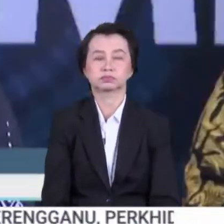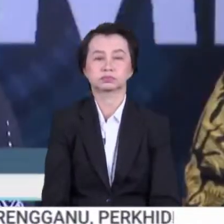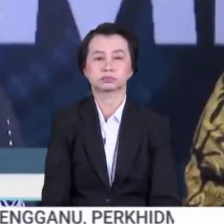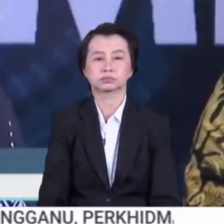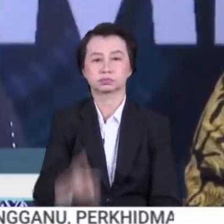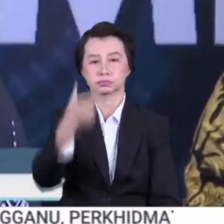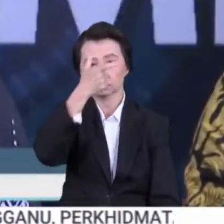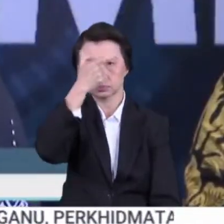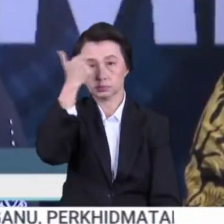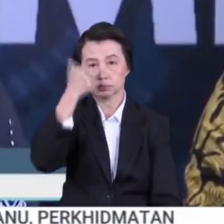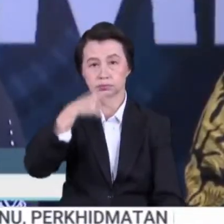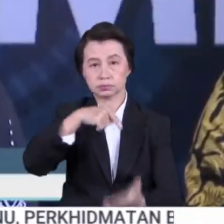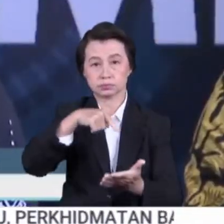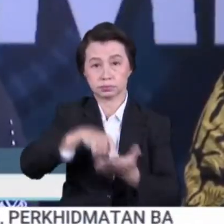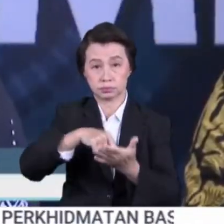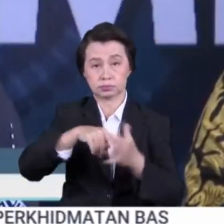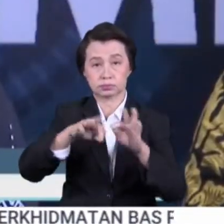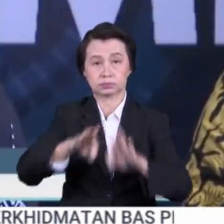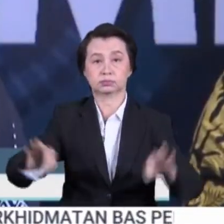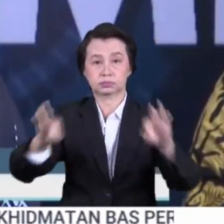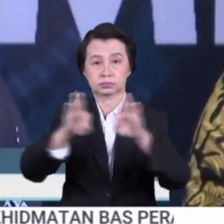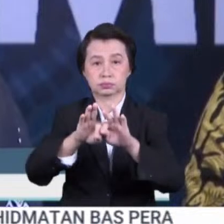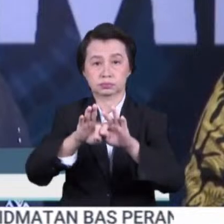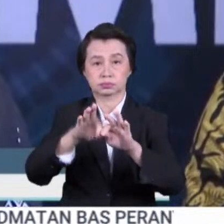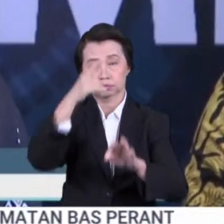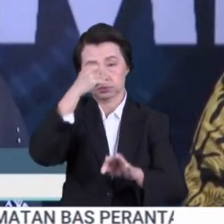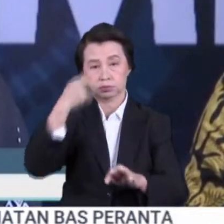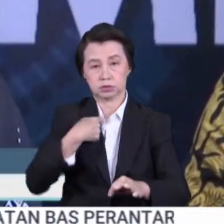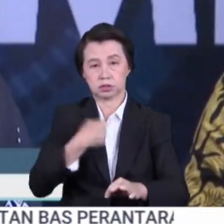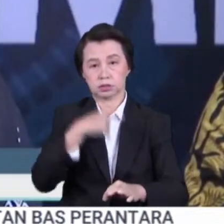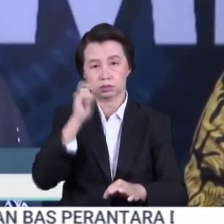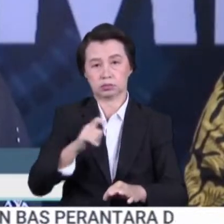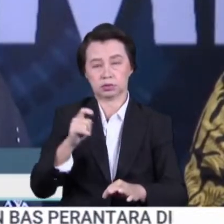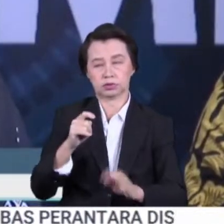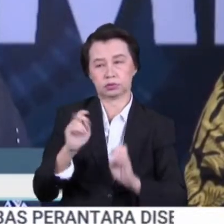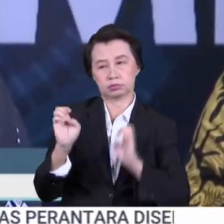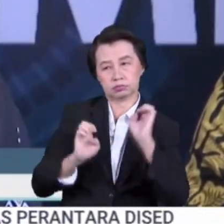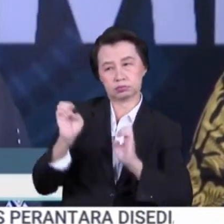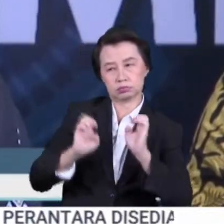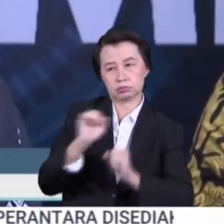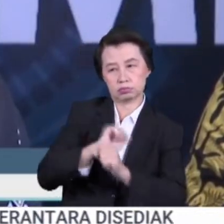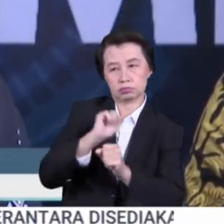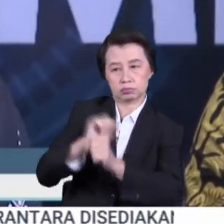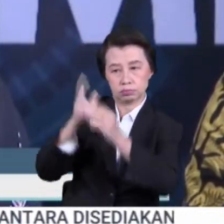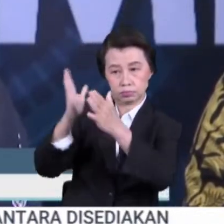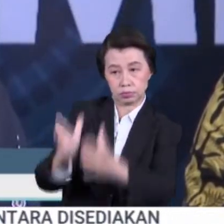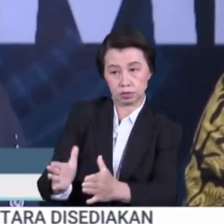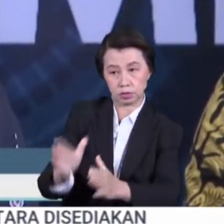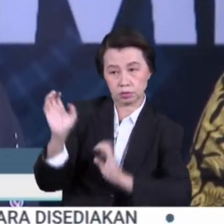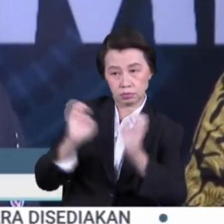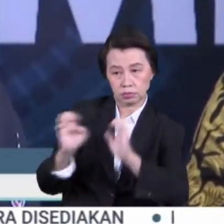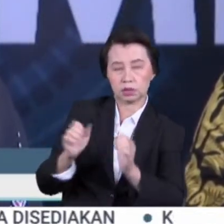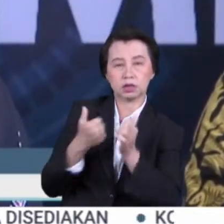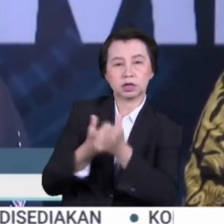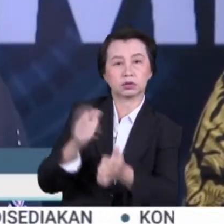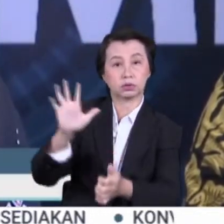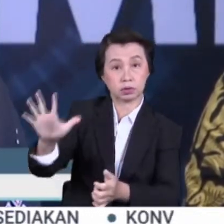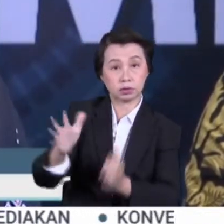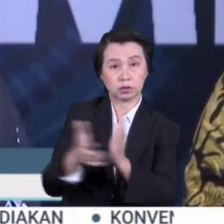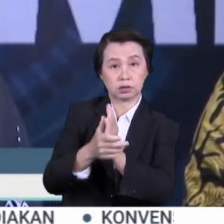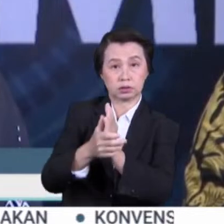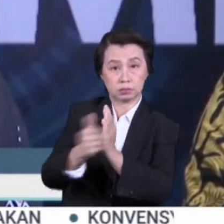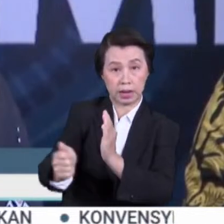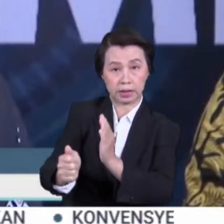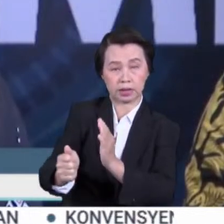Sebab ini penting. Sebab kita perlu menilai pekerja itu berdasarkan kemahiran.